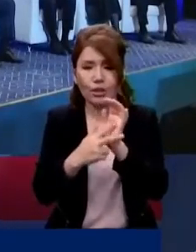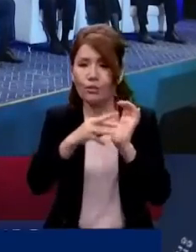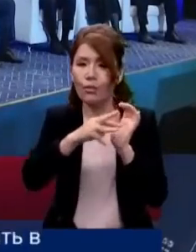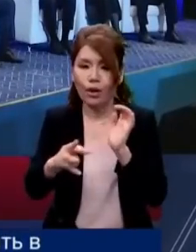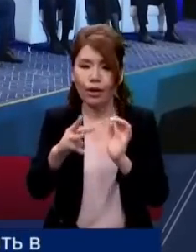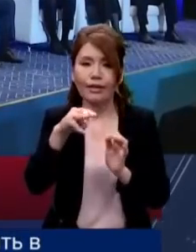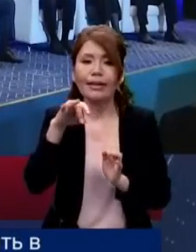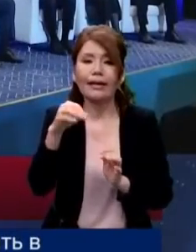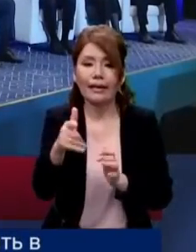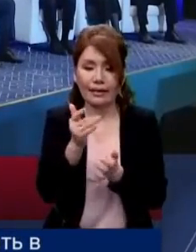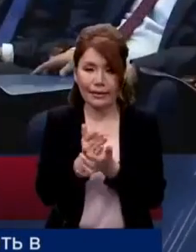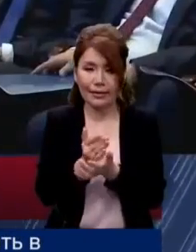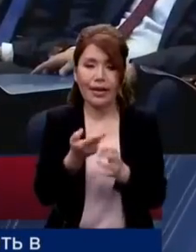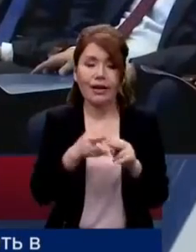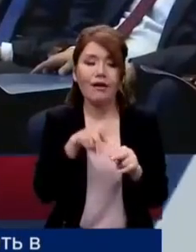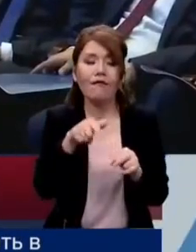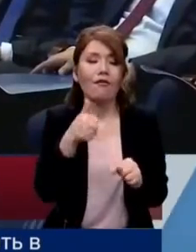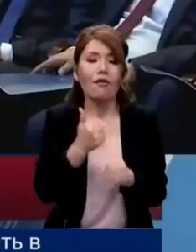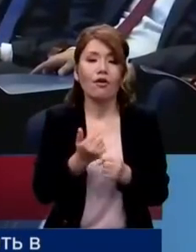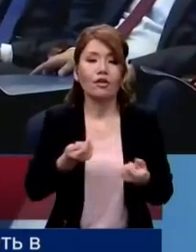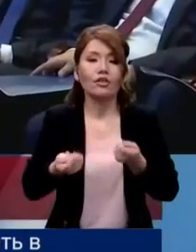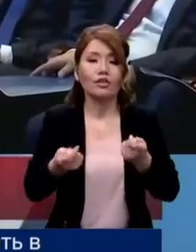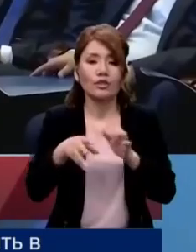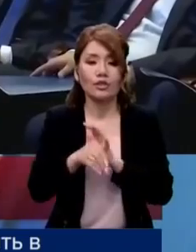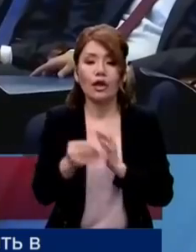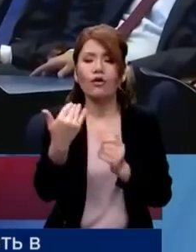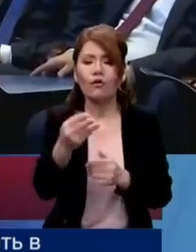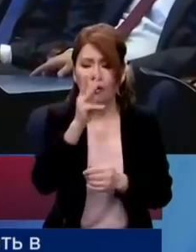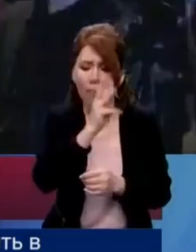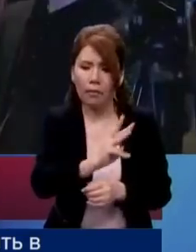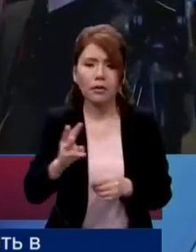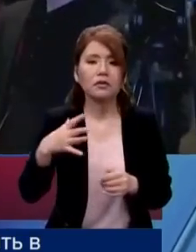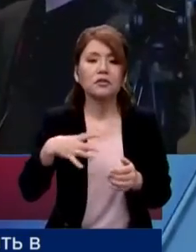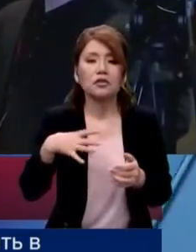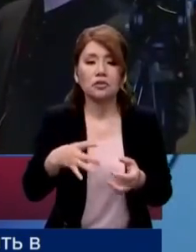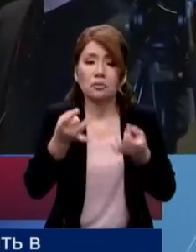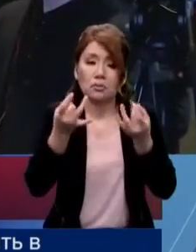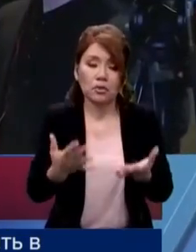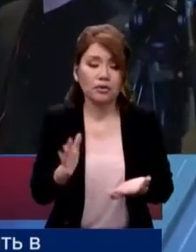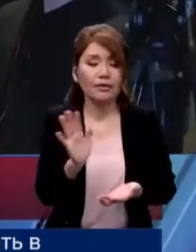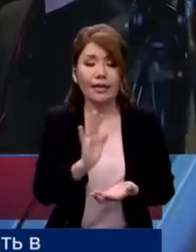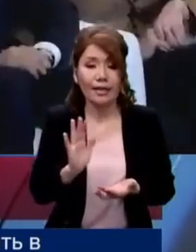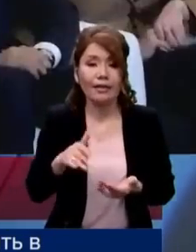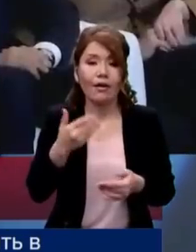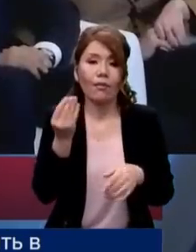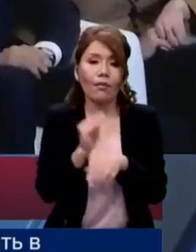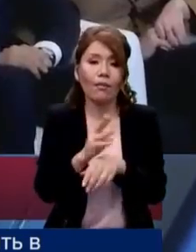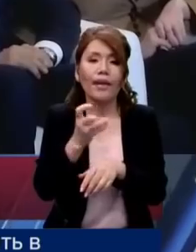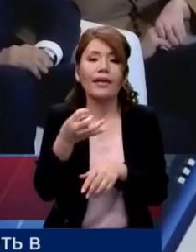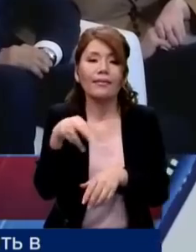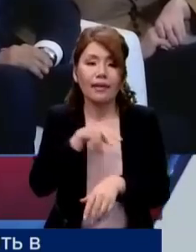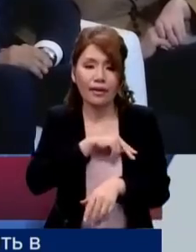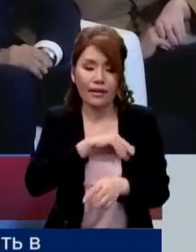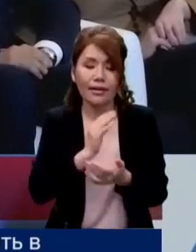Алайда Самұрықтың басқарма төрағасы оларға қыруар қаржы тектен-тек төленіп жатқан жоқ дейді. Яки сыйақы мөлшері